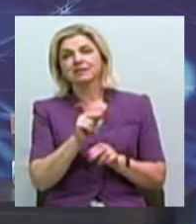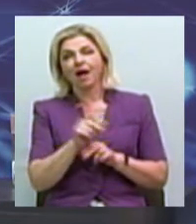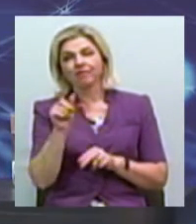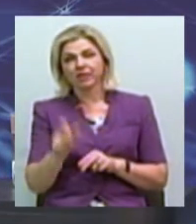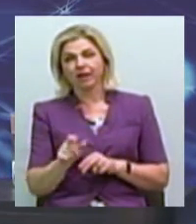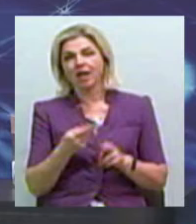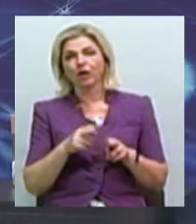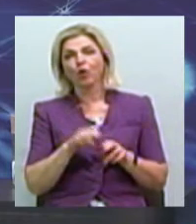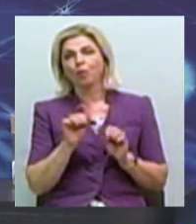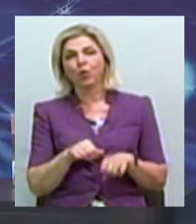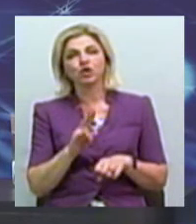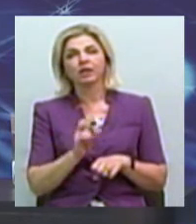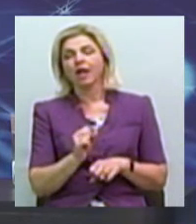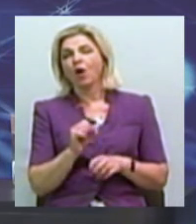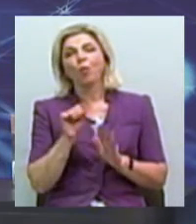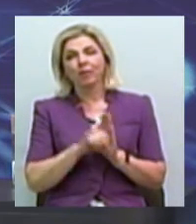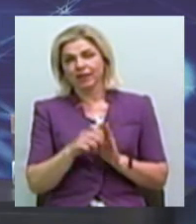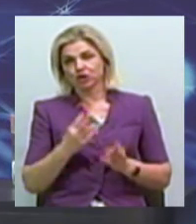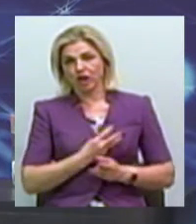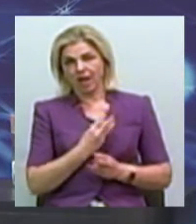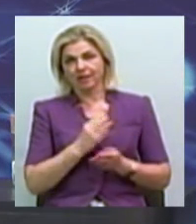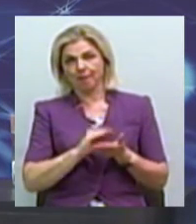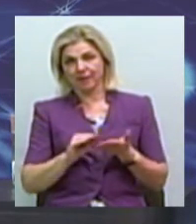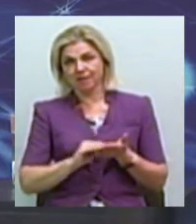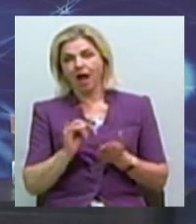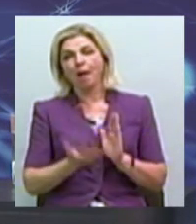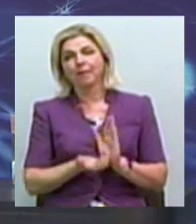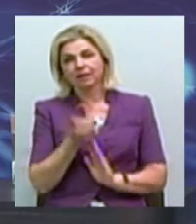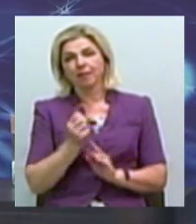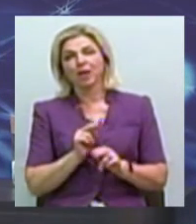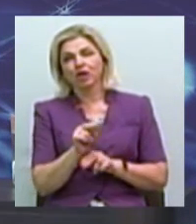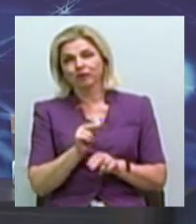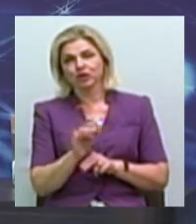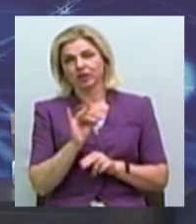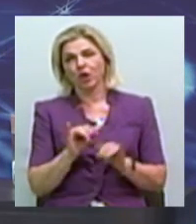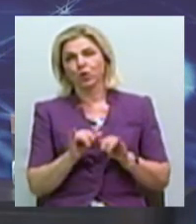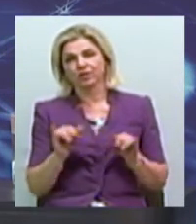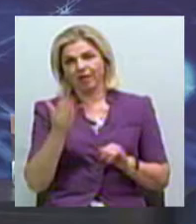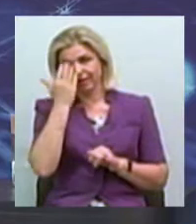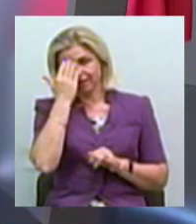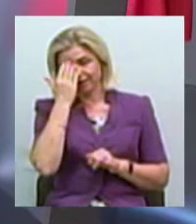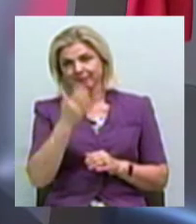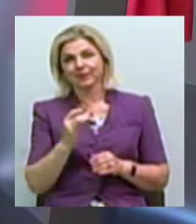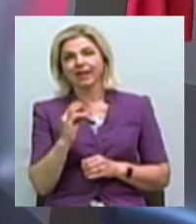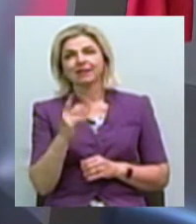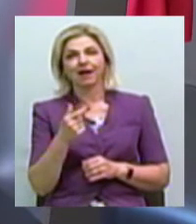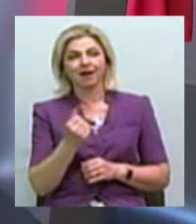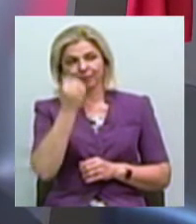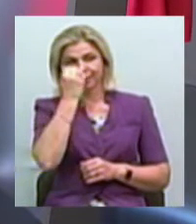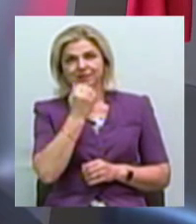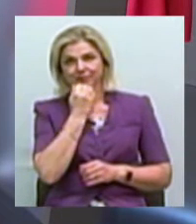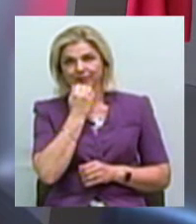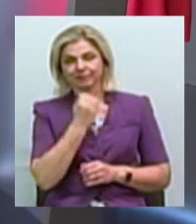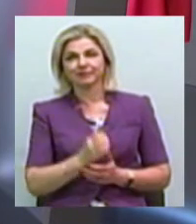не відбити бажання творити, а підтримати, навчити і розвивати талант. Інга, спасибі. Що ж,